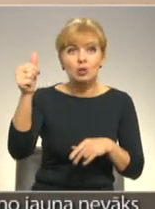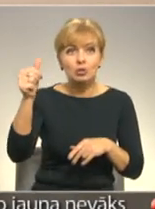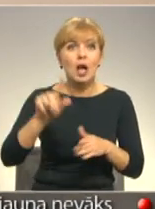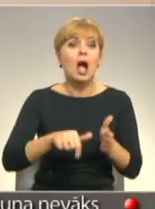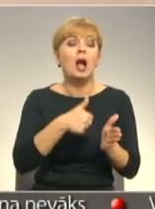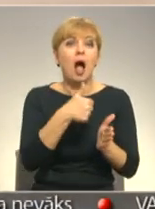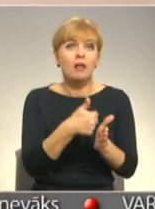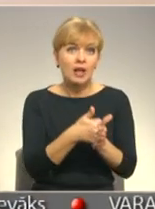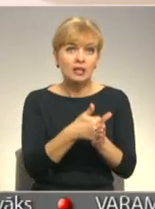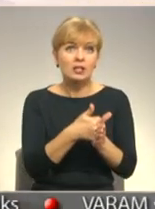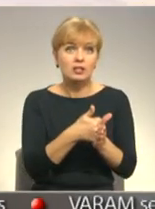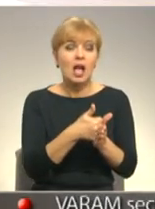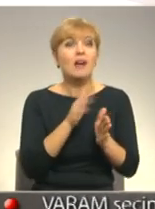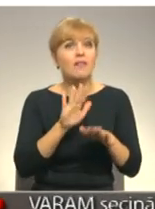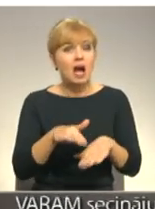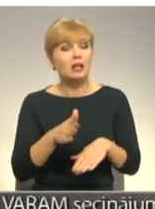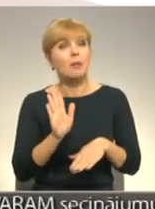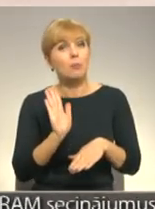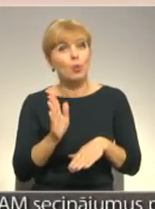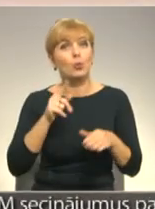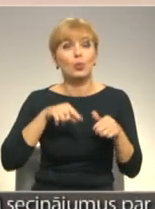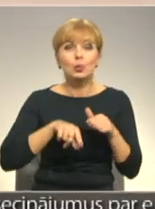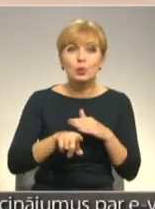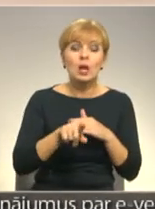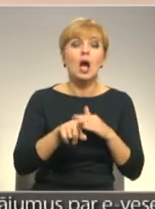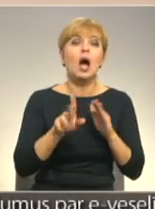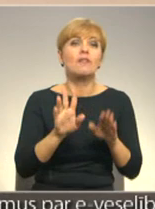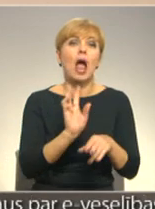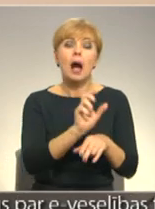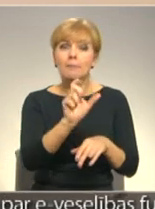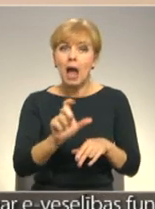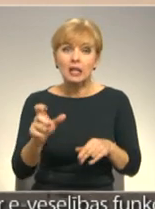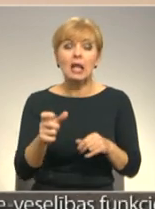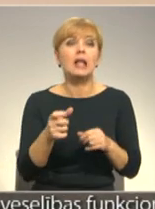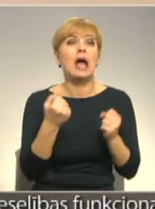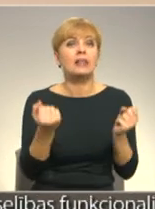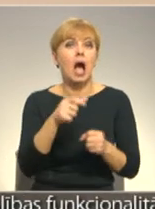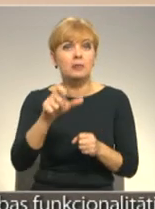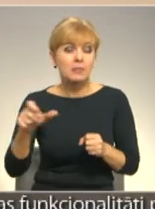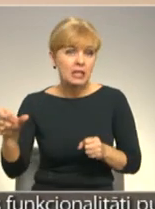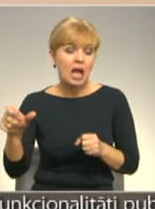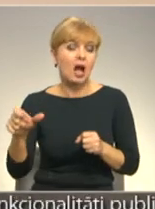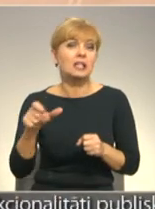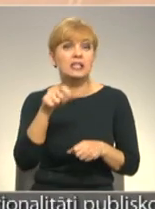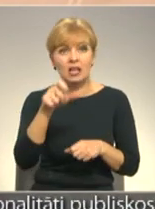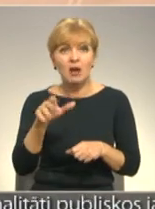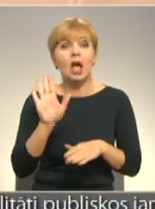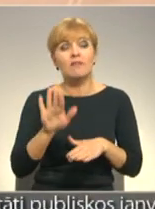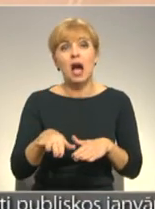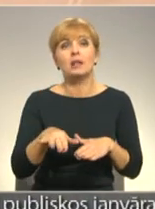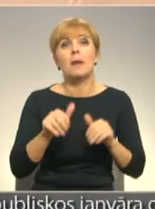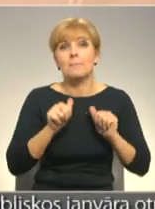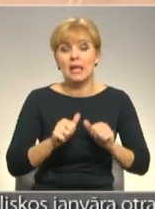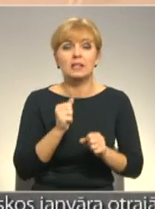jautājums bija, vai mēs varam atrasties, un vai apmeklētāji var atrasties, vai cilvēki un darbinieki var atrasties ēkā un mierīgi strādāt.